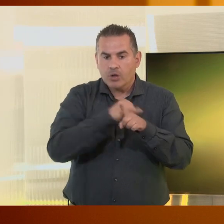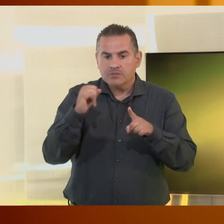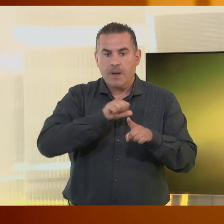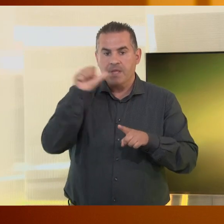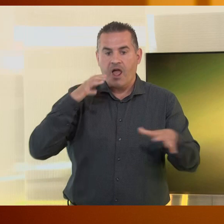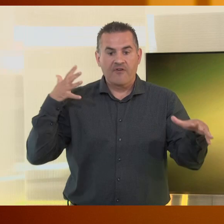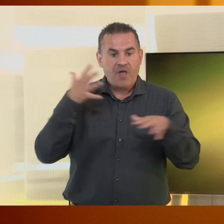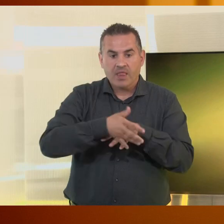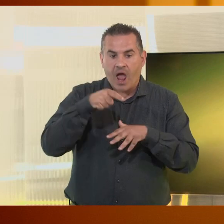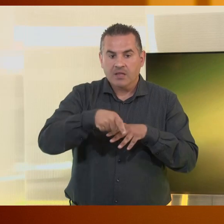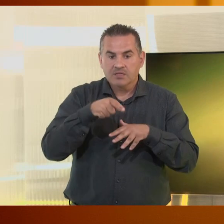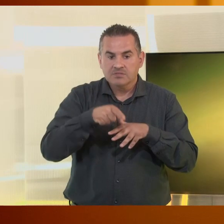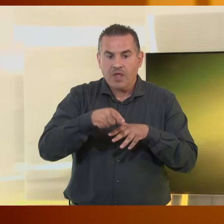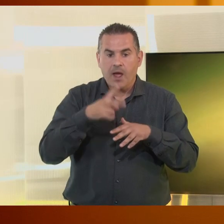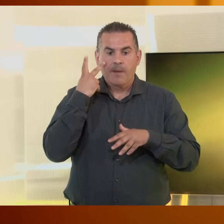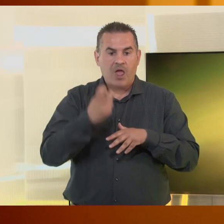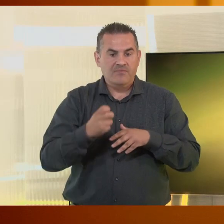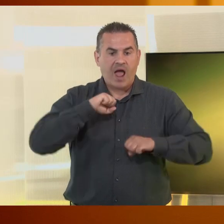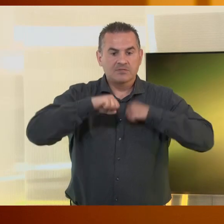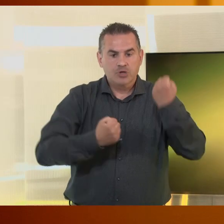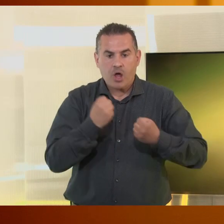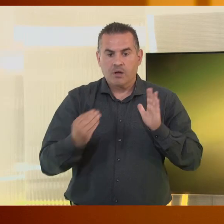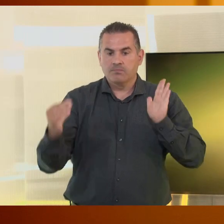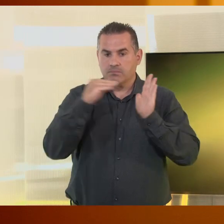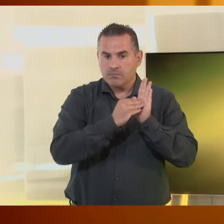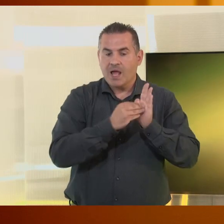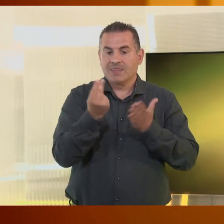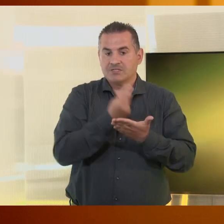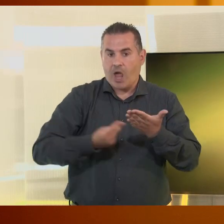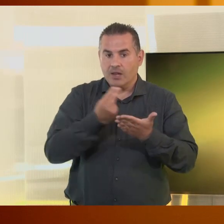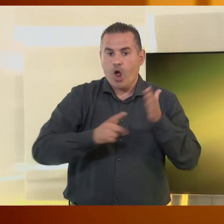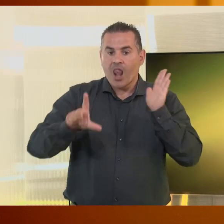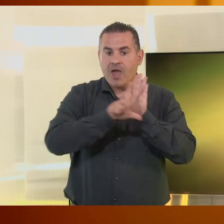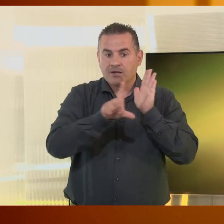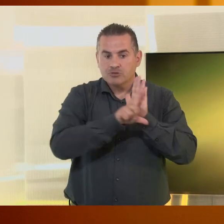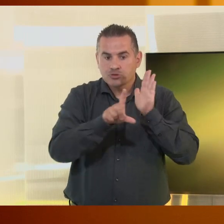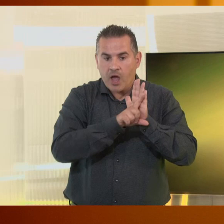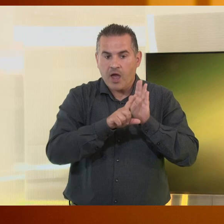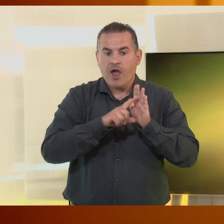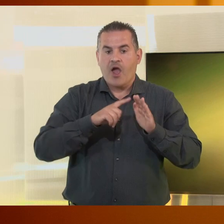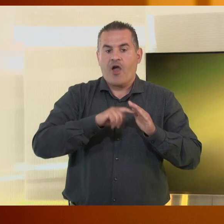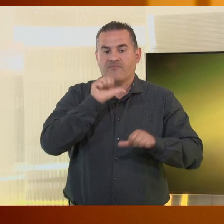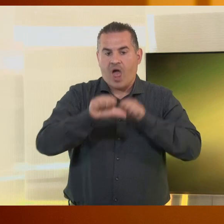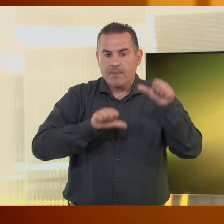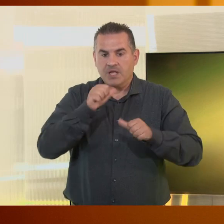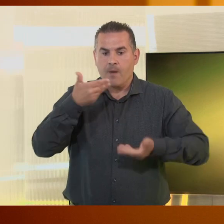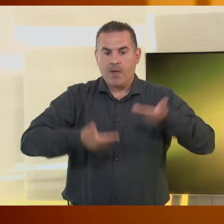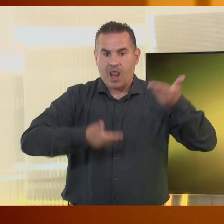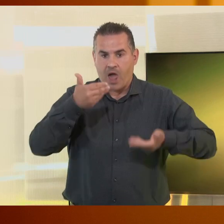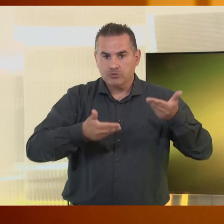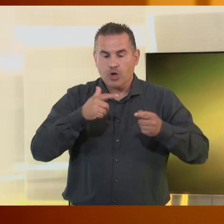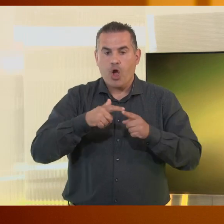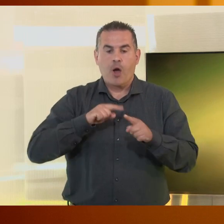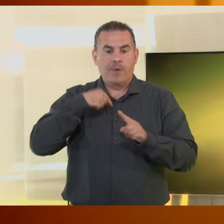bilancio prossimo all'ingresso in aula. Tra le misure annunciate anche l'abbattimento dei ruoli del consorzio di bonifica della Sardegna centrale con riferimento a